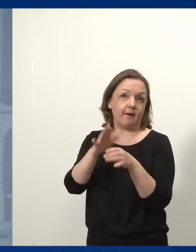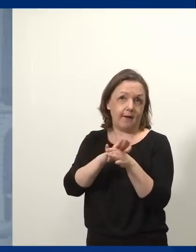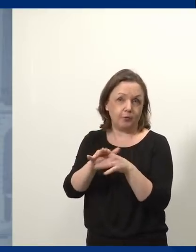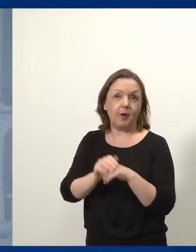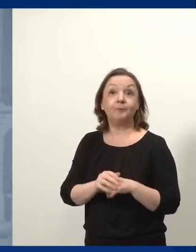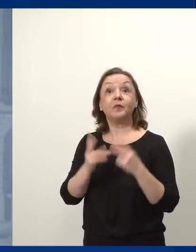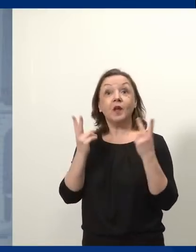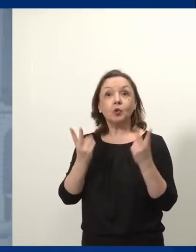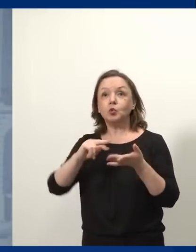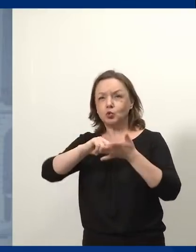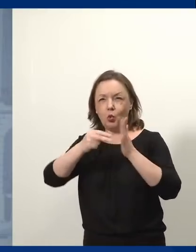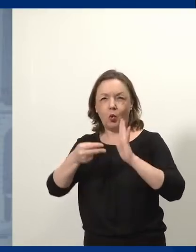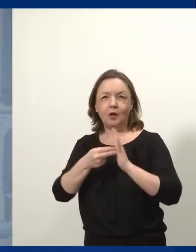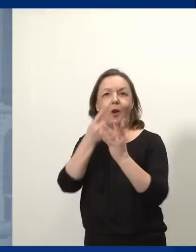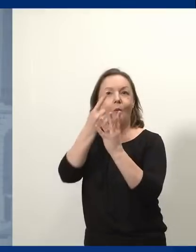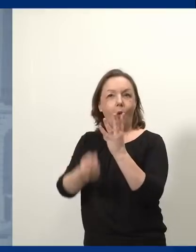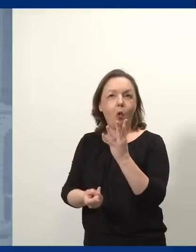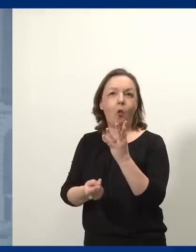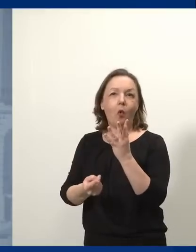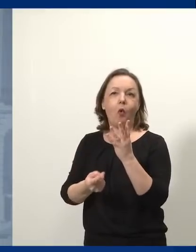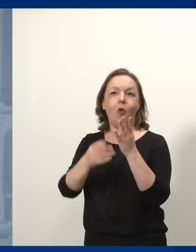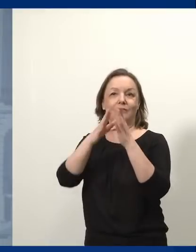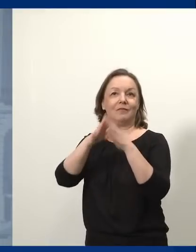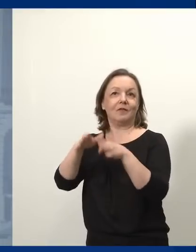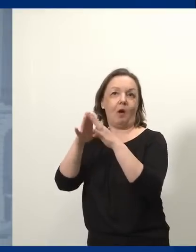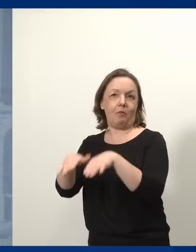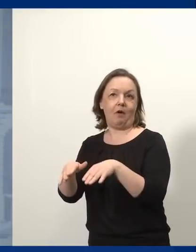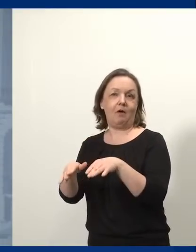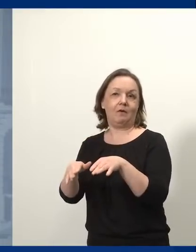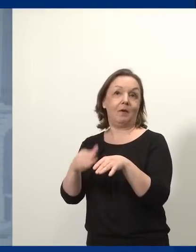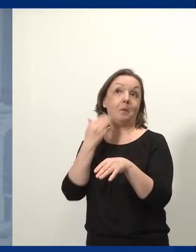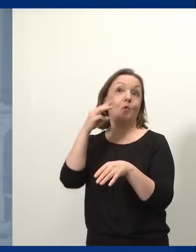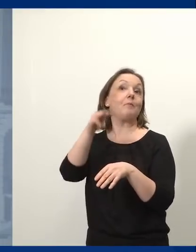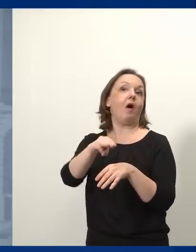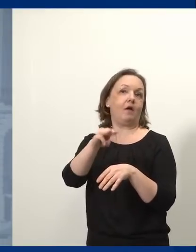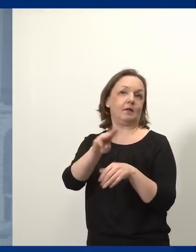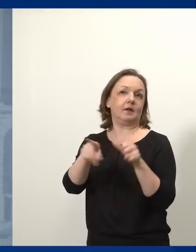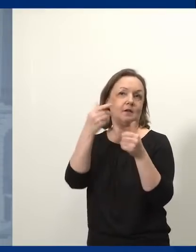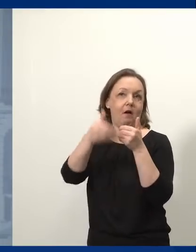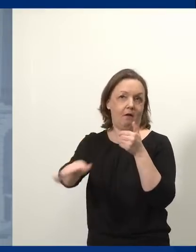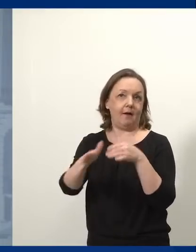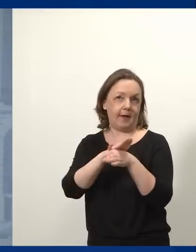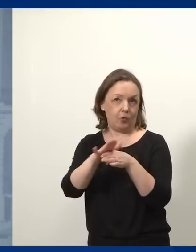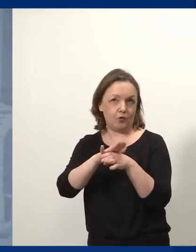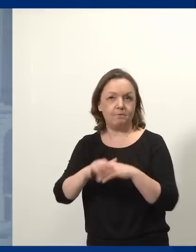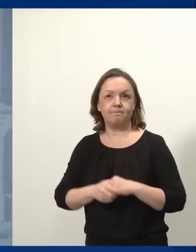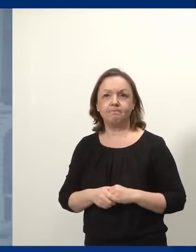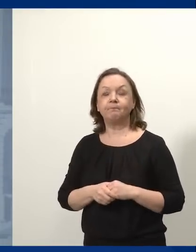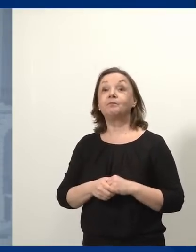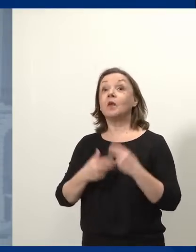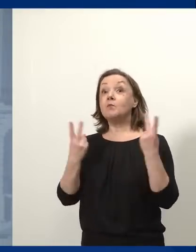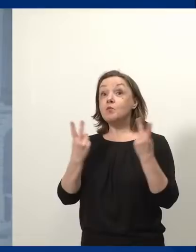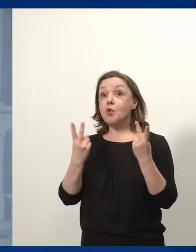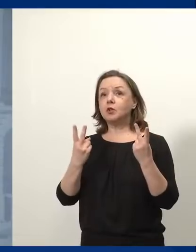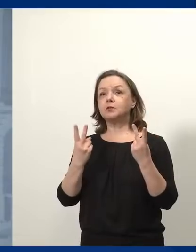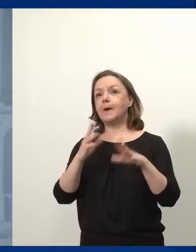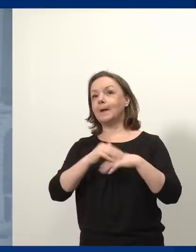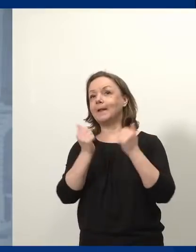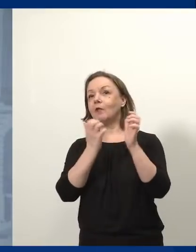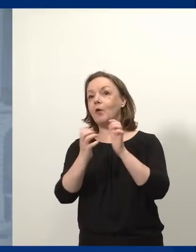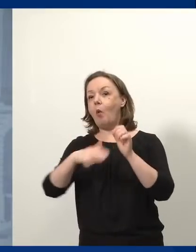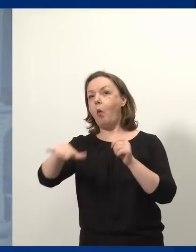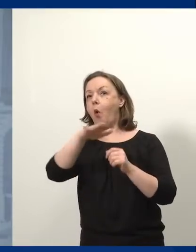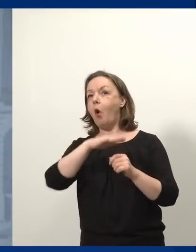muuta keinovalikoimaa käytännössä käyttöön ensi maanantaista alkaen. Ja toisella puolella sitten tietenkin arvioimme myös